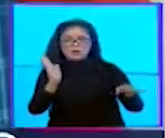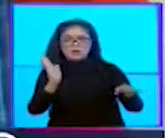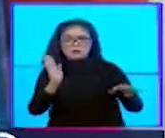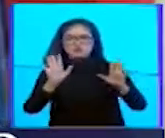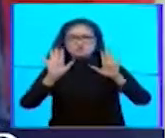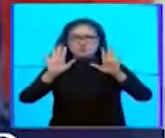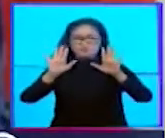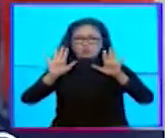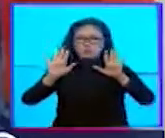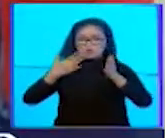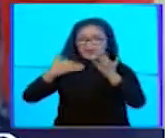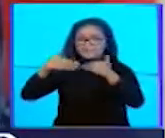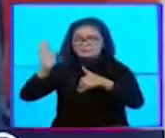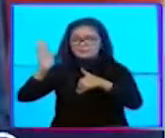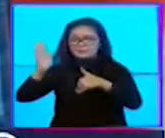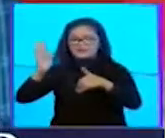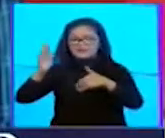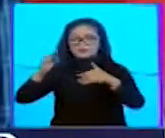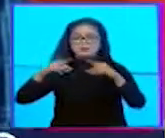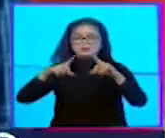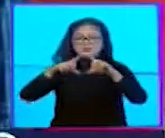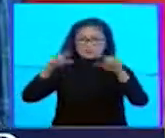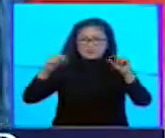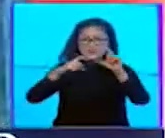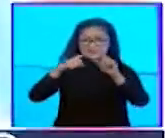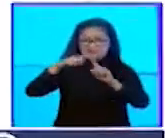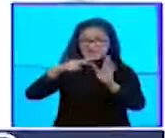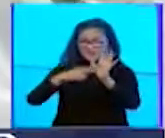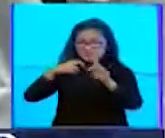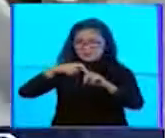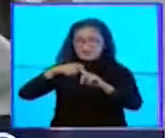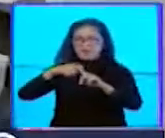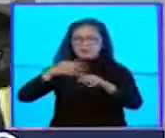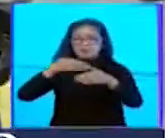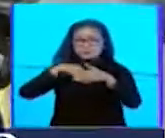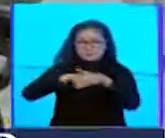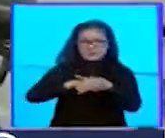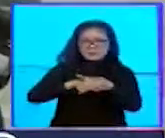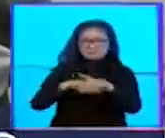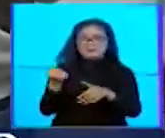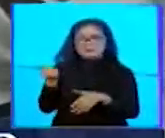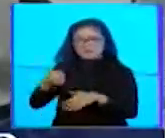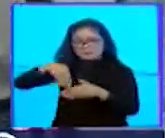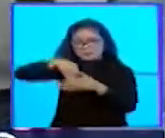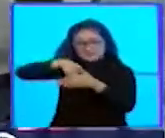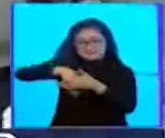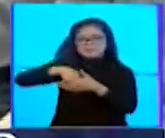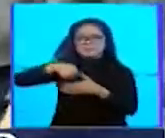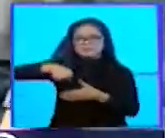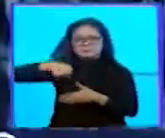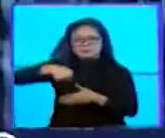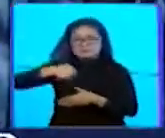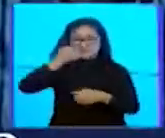lembar dokumen STNK yang dimasukkan dalam sebuah tas. Saat ini G masih berstatus sebagai